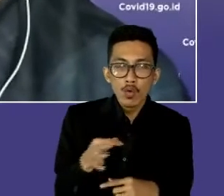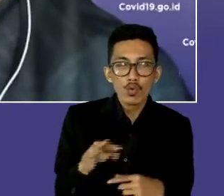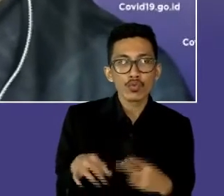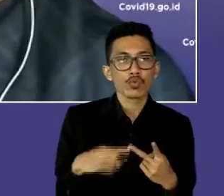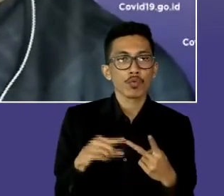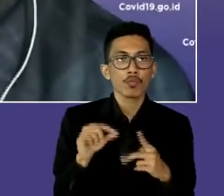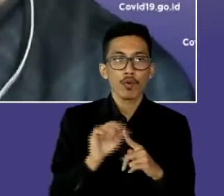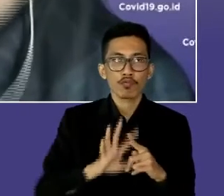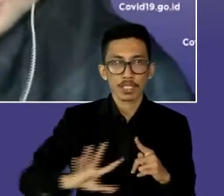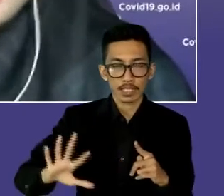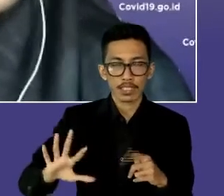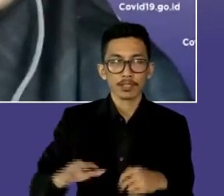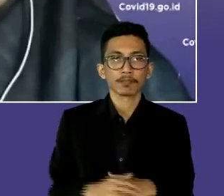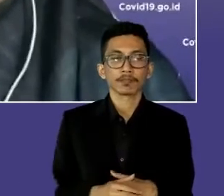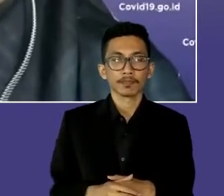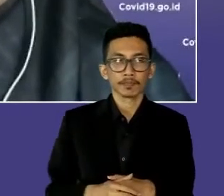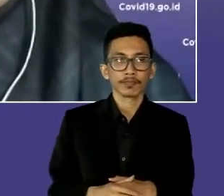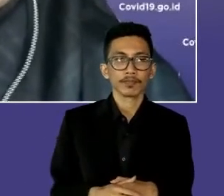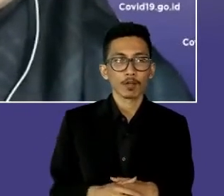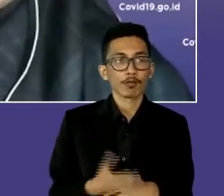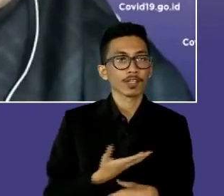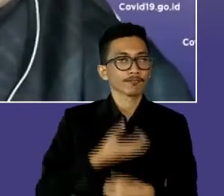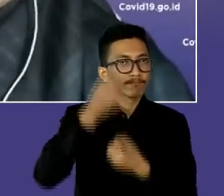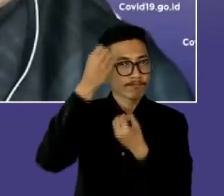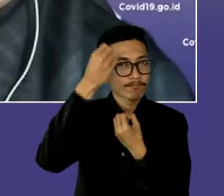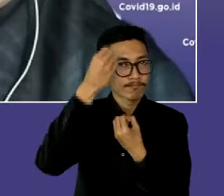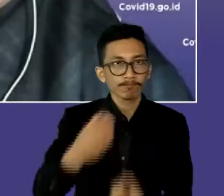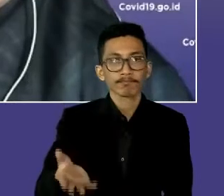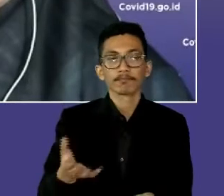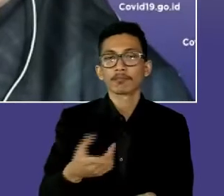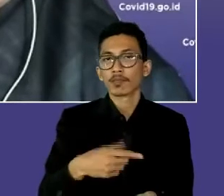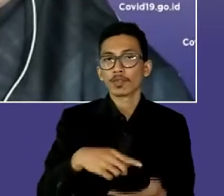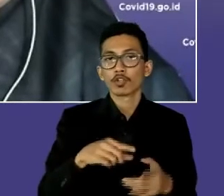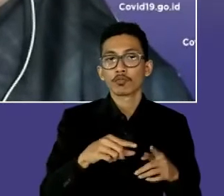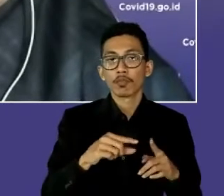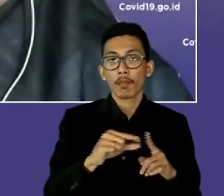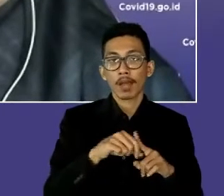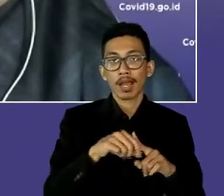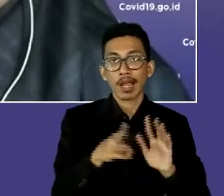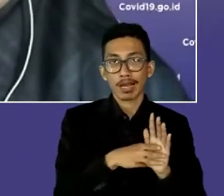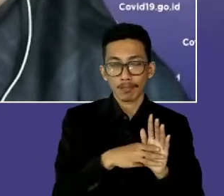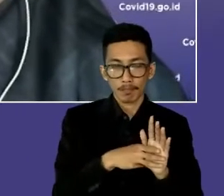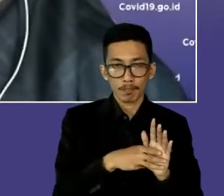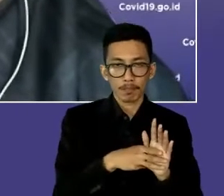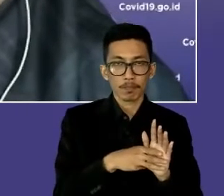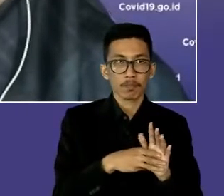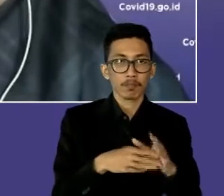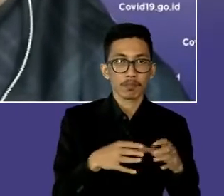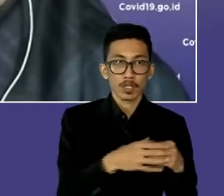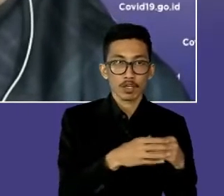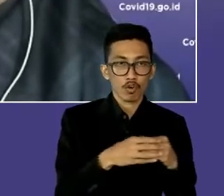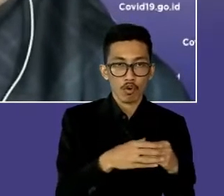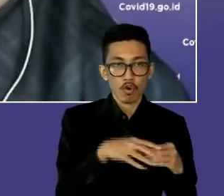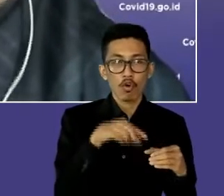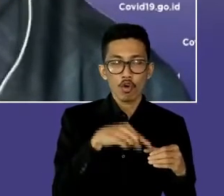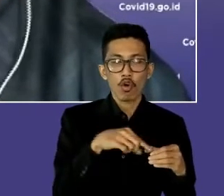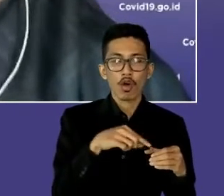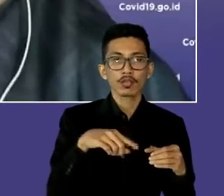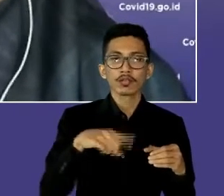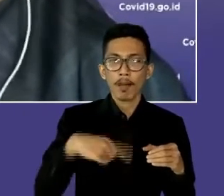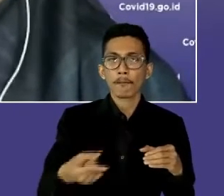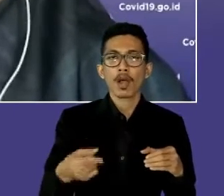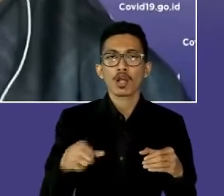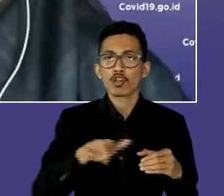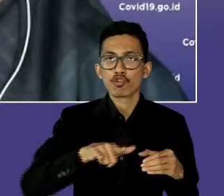Jadi kita mengingatkan kembali ya bahwa PPKM mikro itu gunanya banyak, bisa melihat ke kelurahan